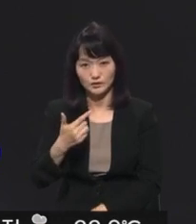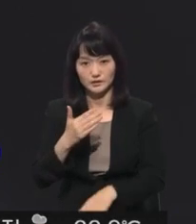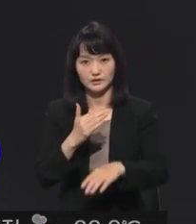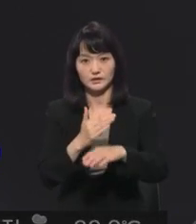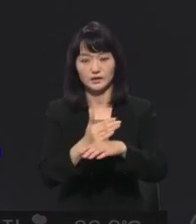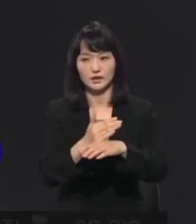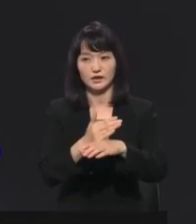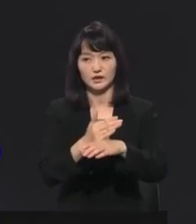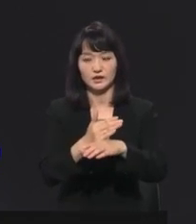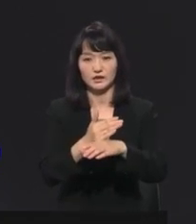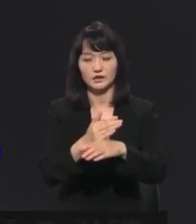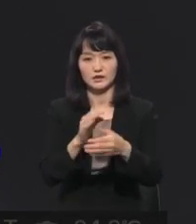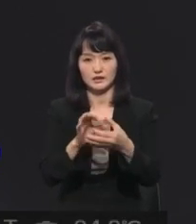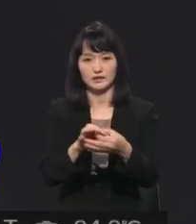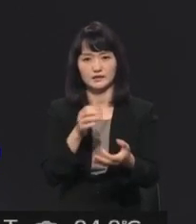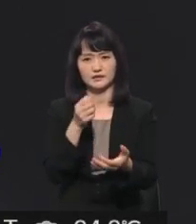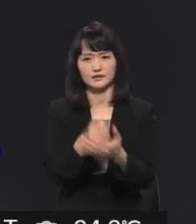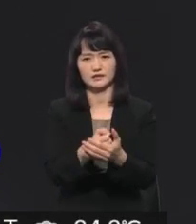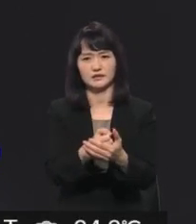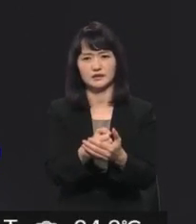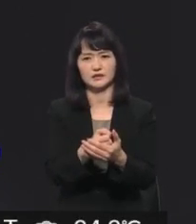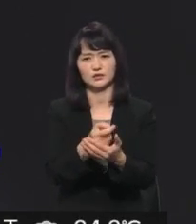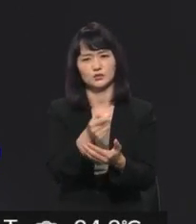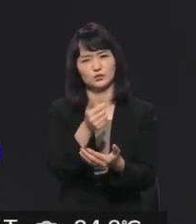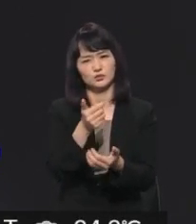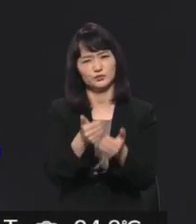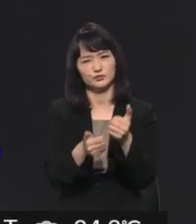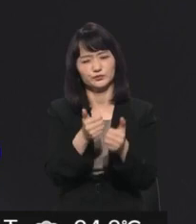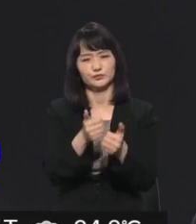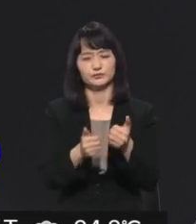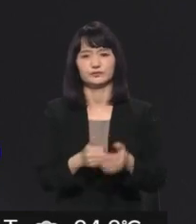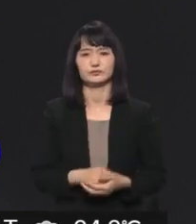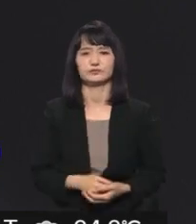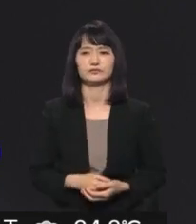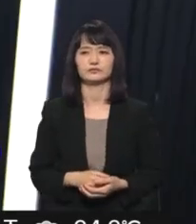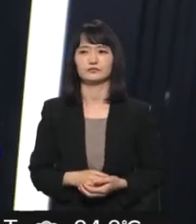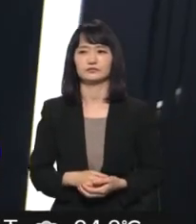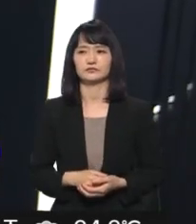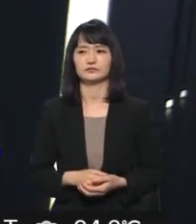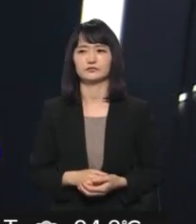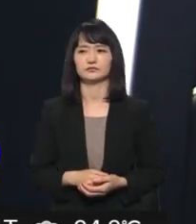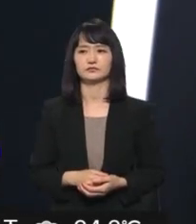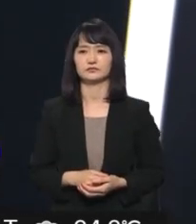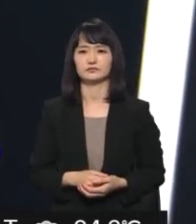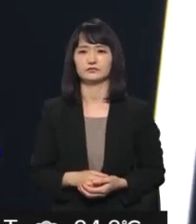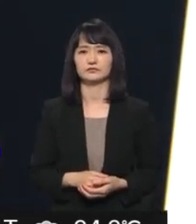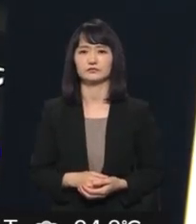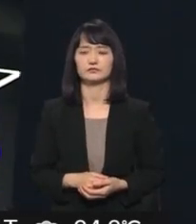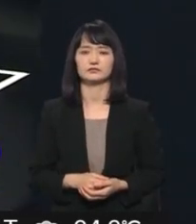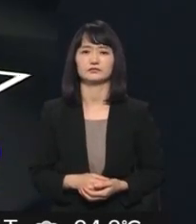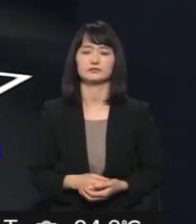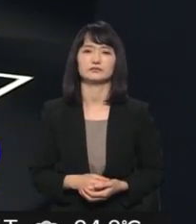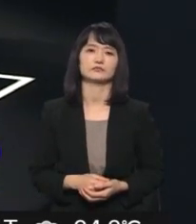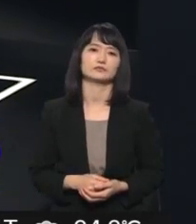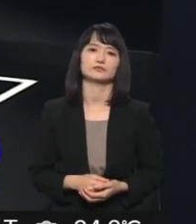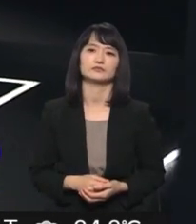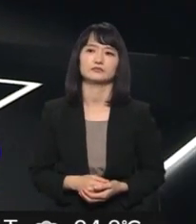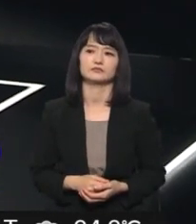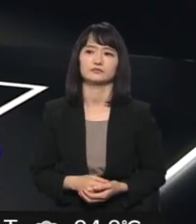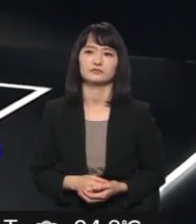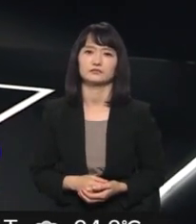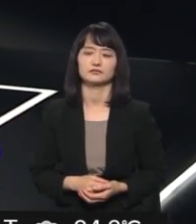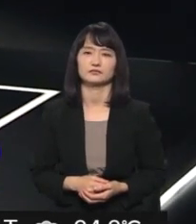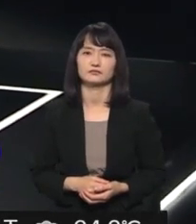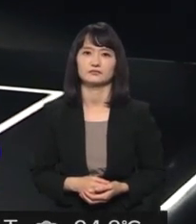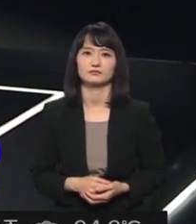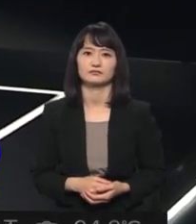저희 단계 겁니다 이름이 좀 문제가 있는것 같아요 피플파워 바티 잖아요 음 자칫잘못하면 이미 무력 땅 같은 느낌이 날 수